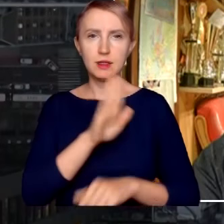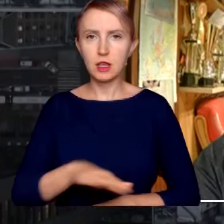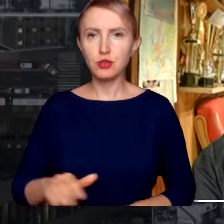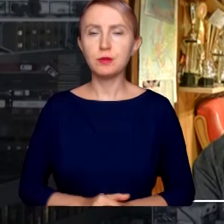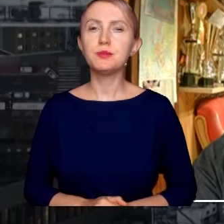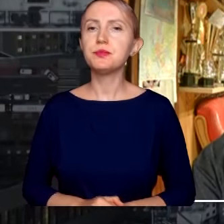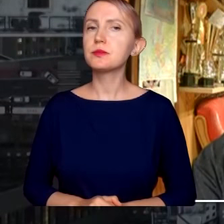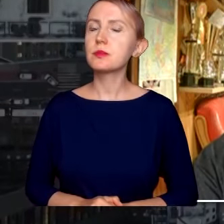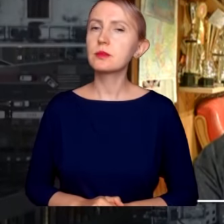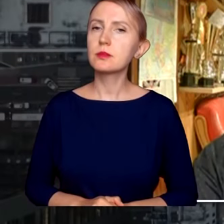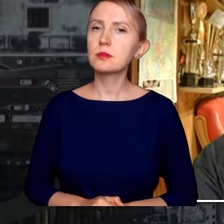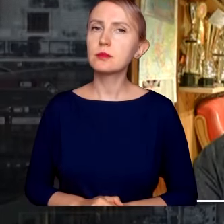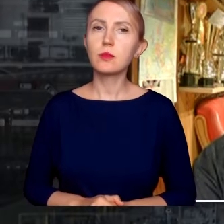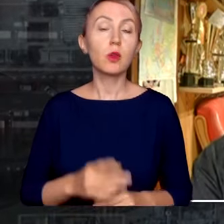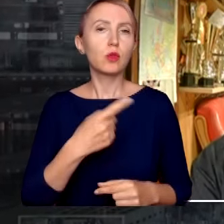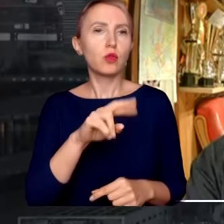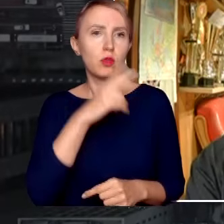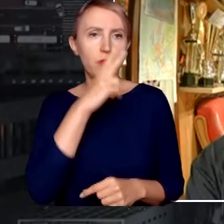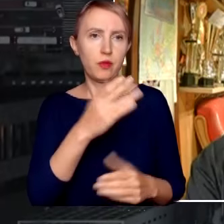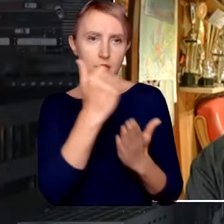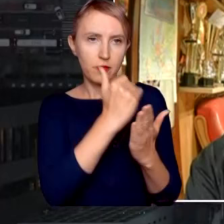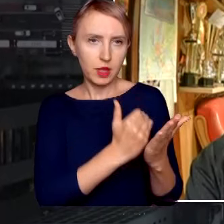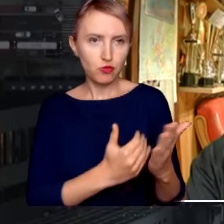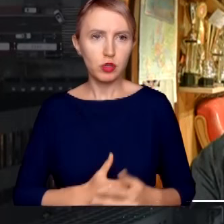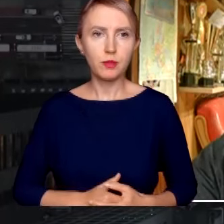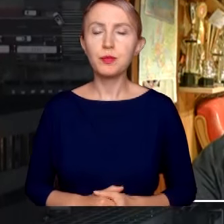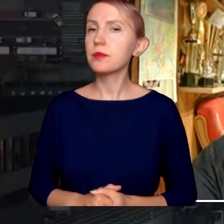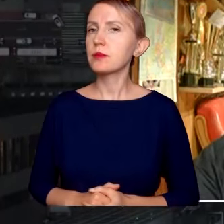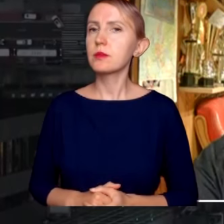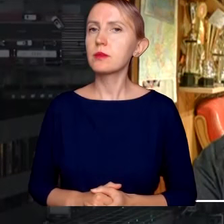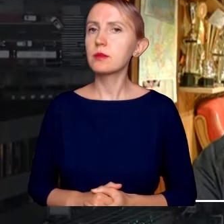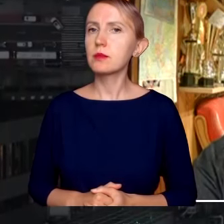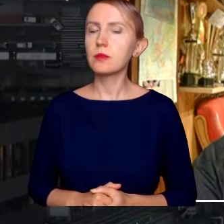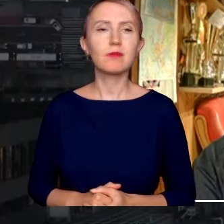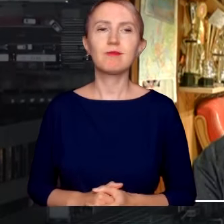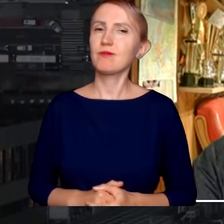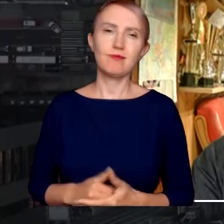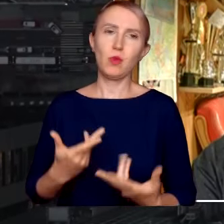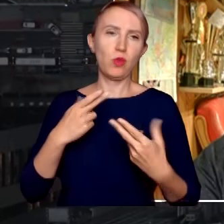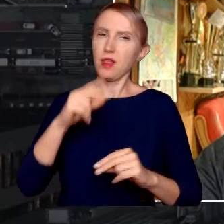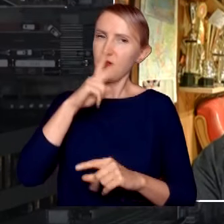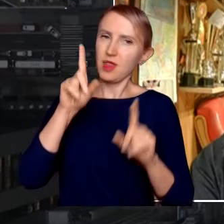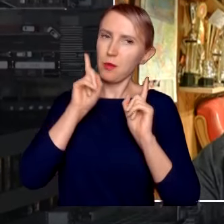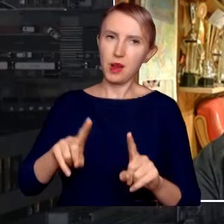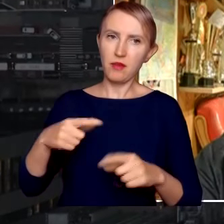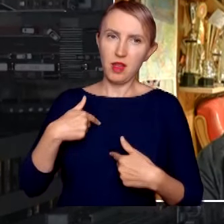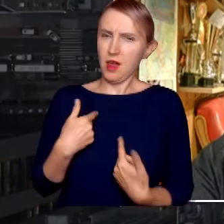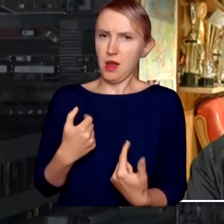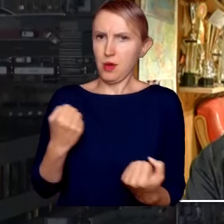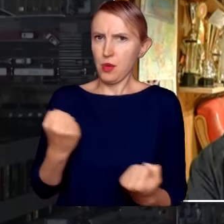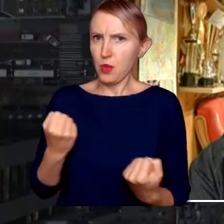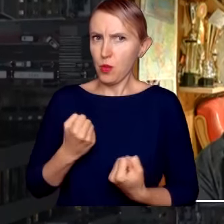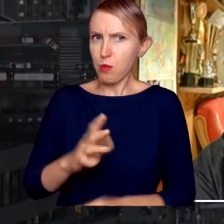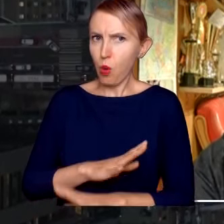Mocne. Znaczy, no tak wynika z tych wytycznych. Nie wynika z tych wytycznych, naprawdę. Jestem w ogóle głęboko